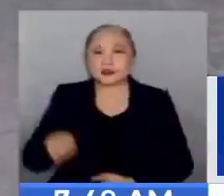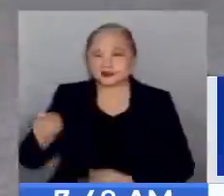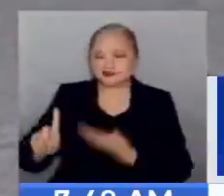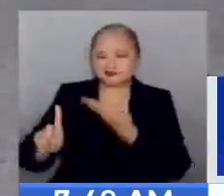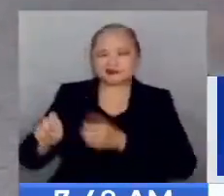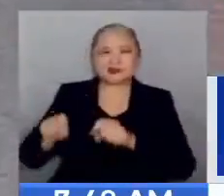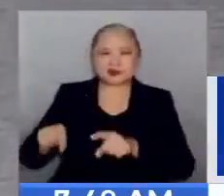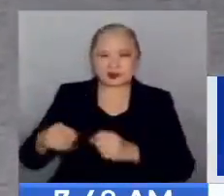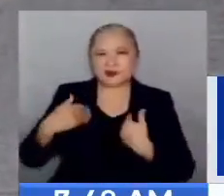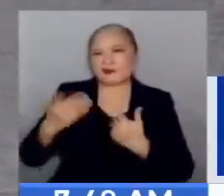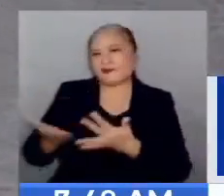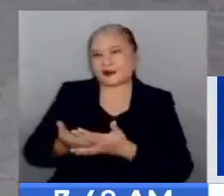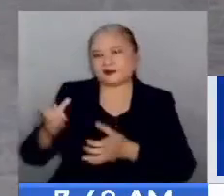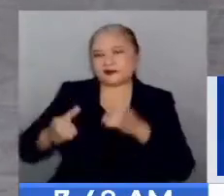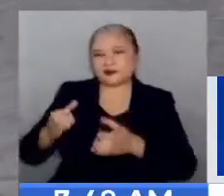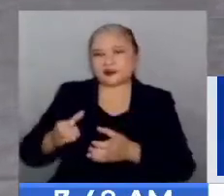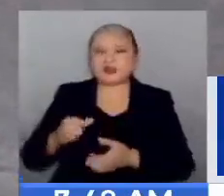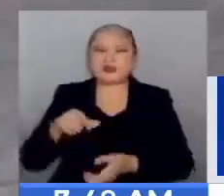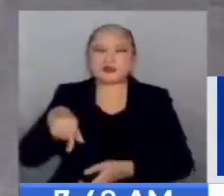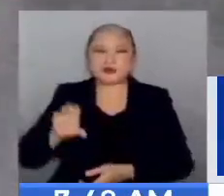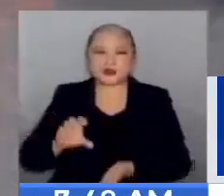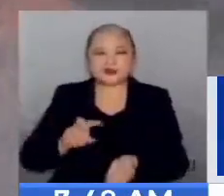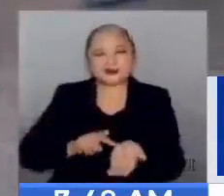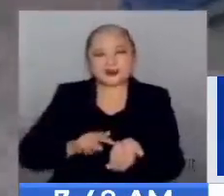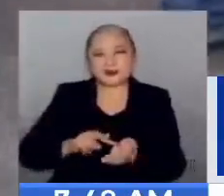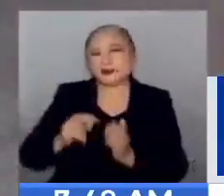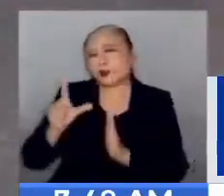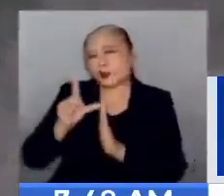Code at Meat Inspection Code of the Philippines.